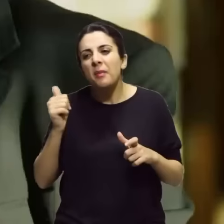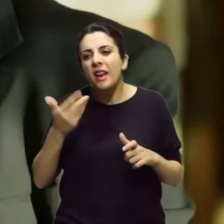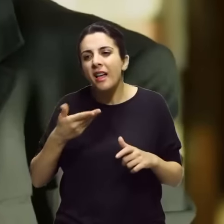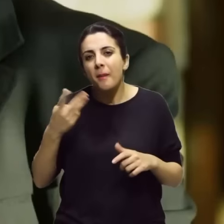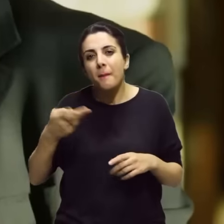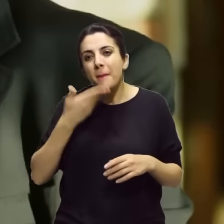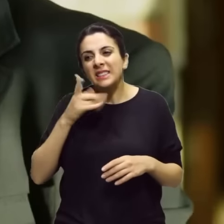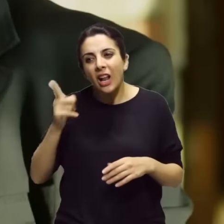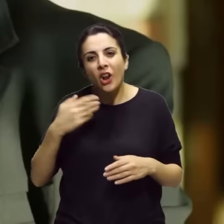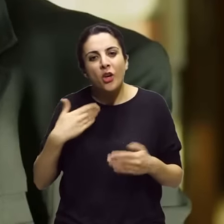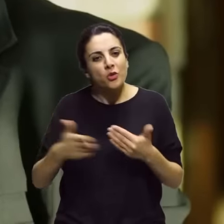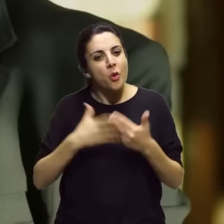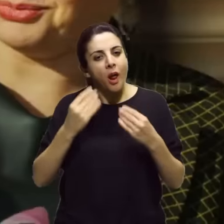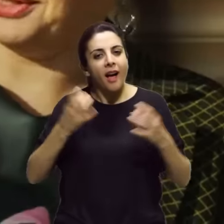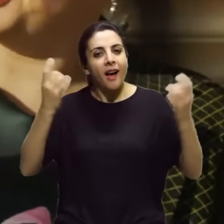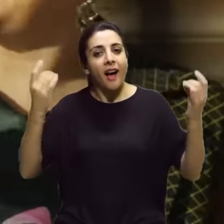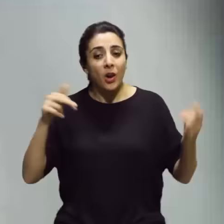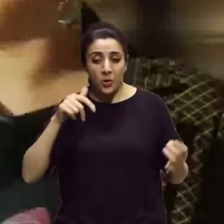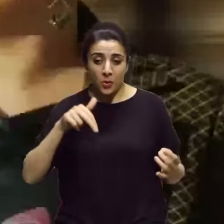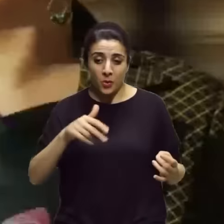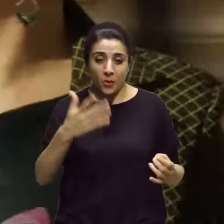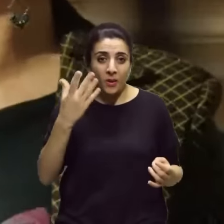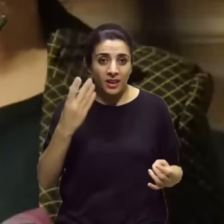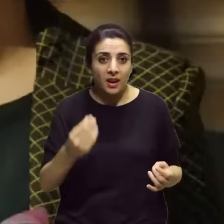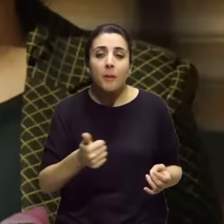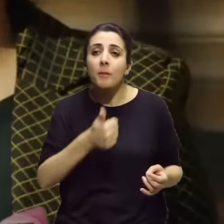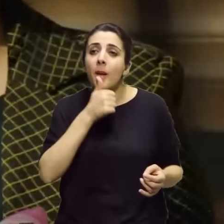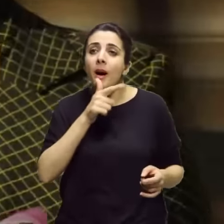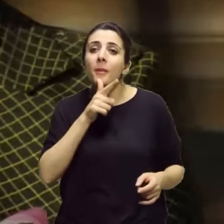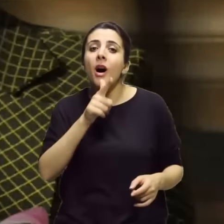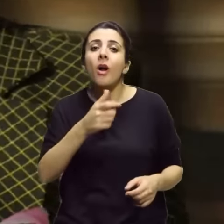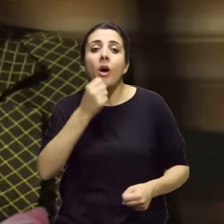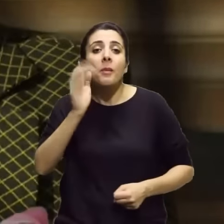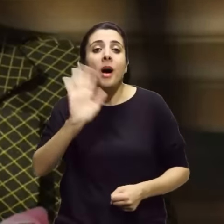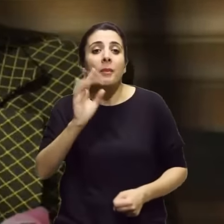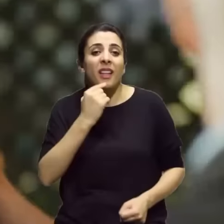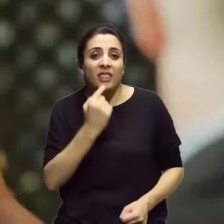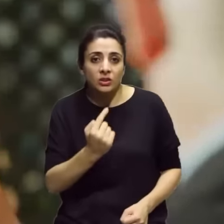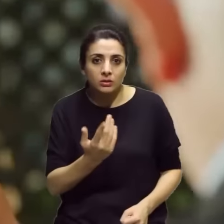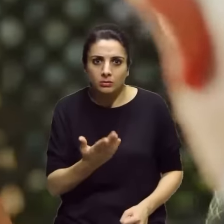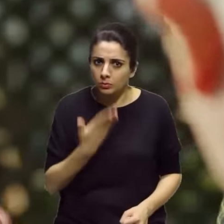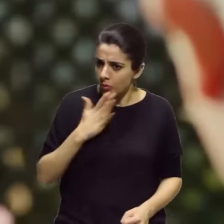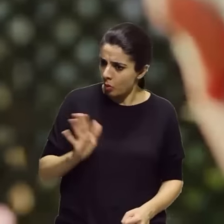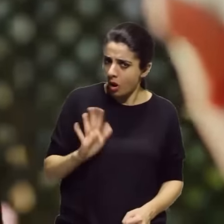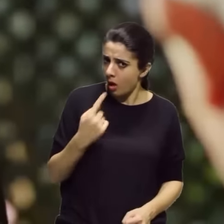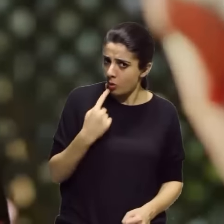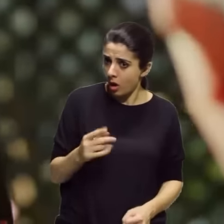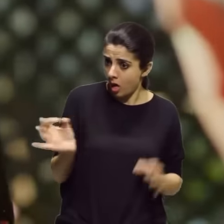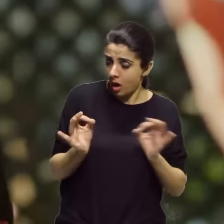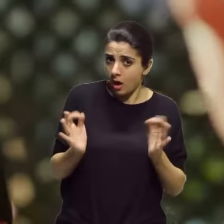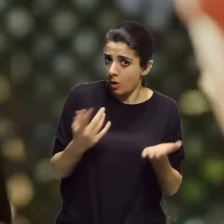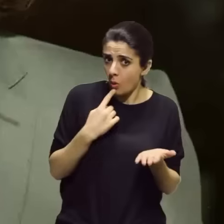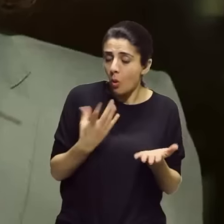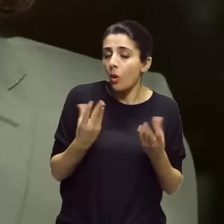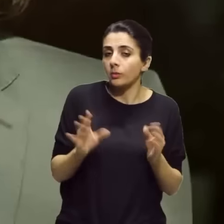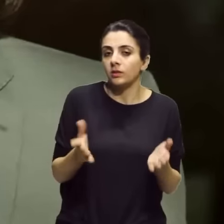yapacağız. Gelinlikler gidecek, şuradan böyle yürüyerek gelecek. Babacım diyecek, hoşça kal diyecek. Yok artık canım, daha erken, öyle